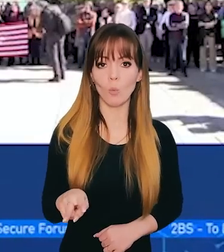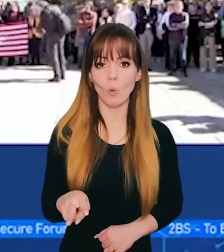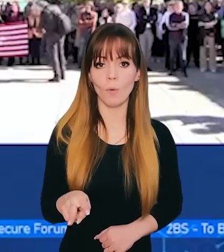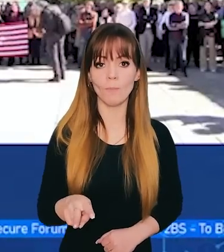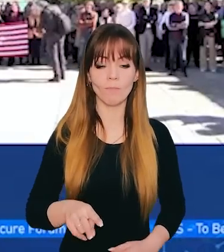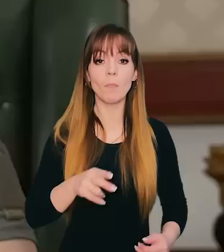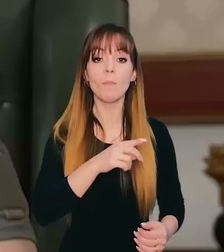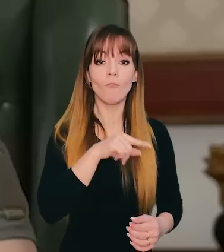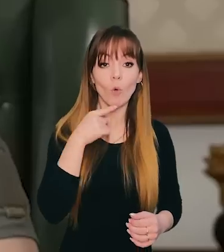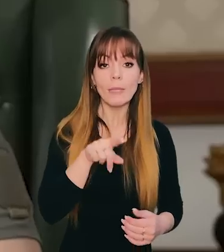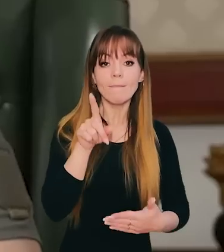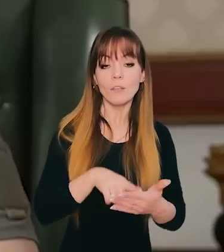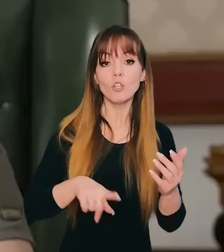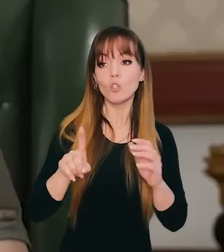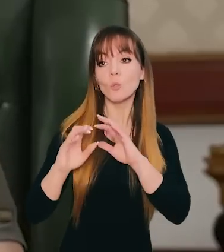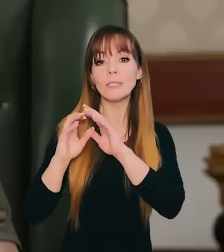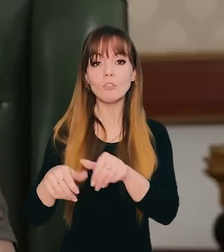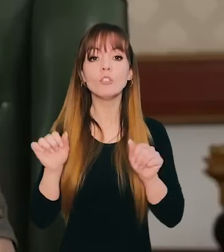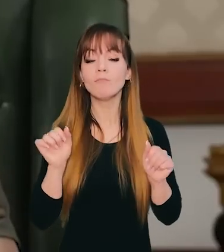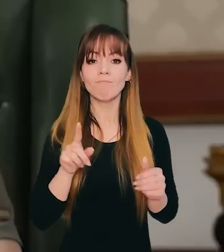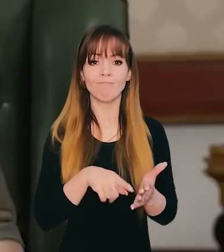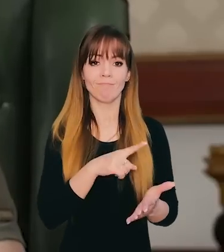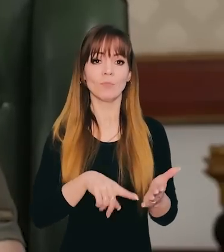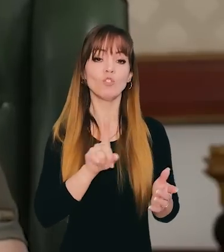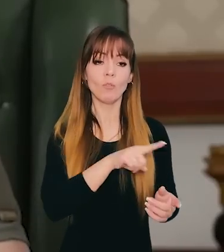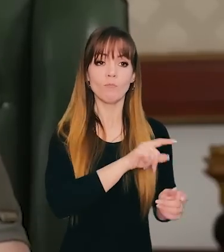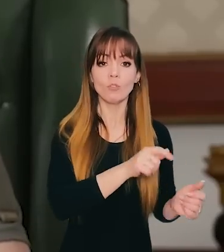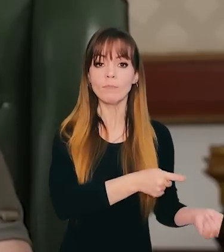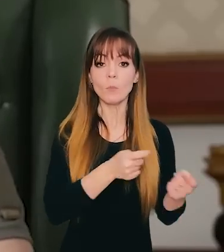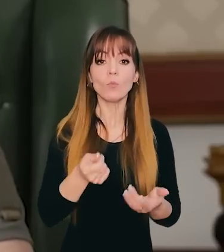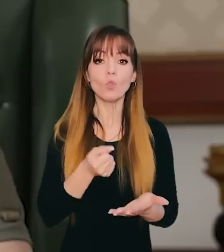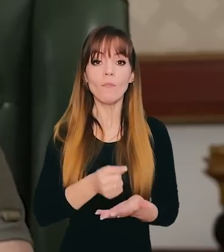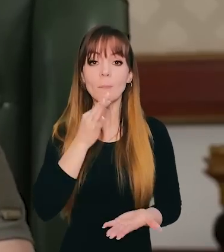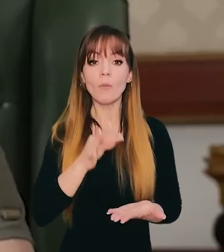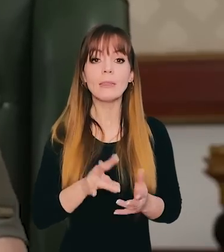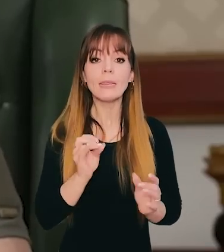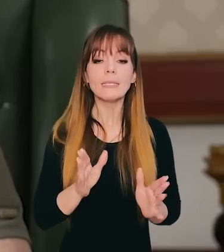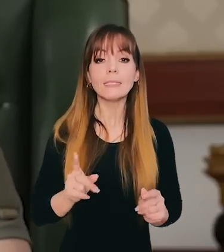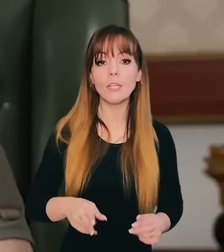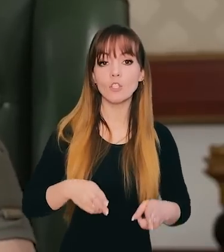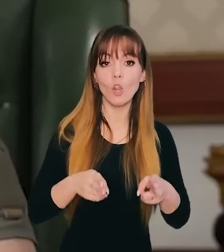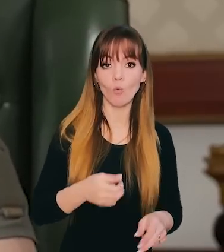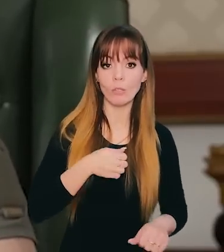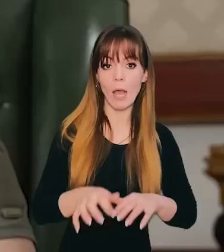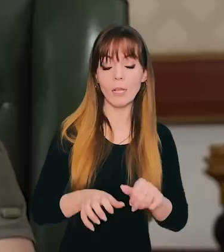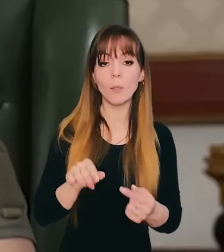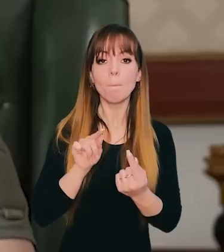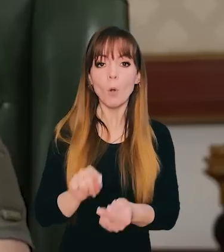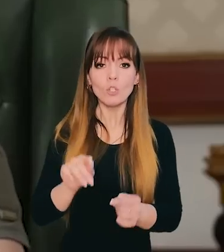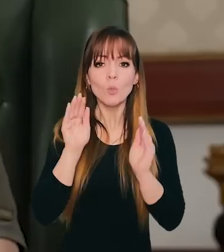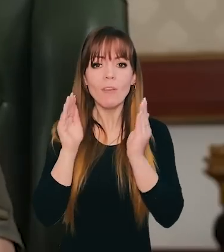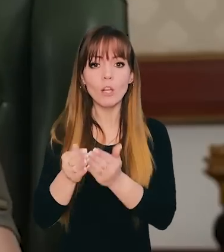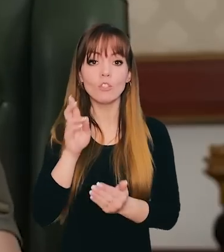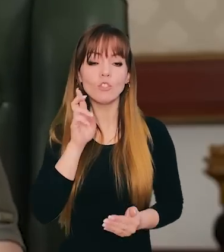лютого бо не вірять що світ зможе притягнути їх до відповідальності не тільки за злочина агресії